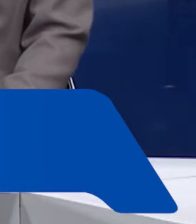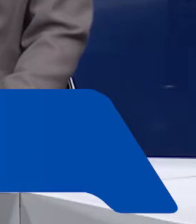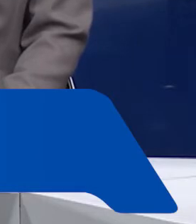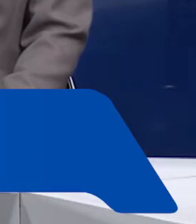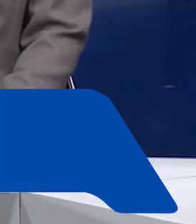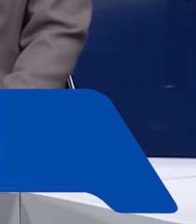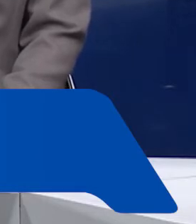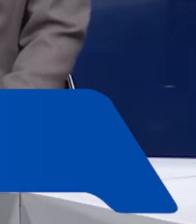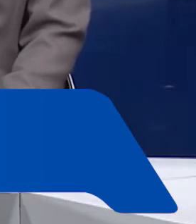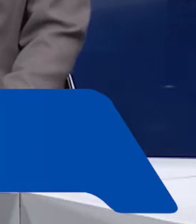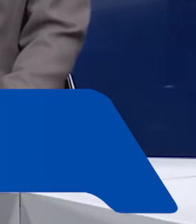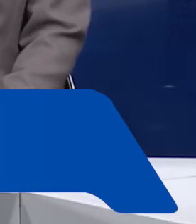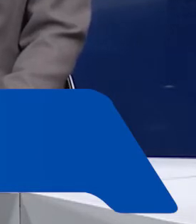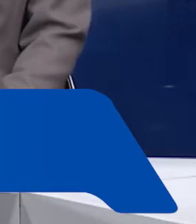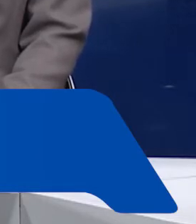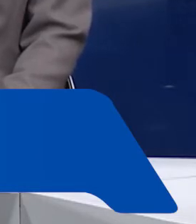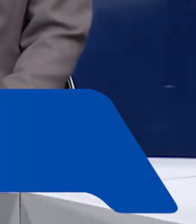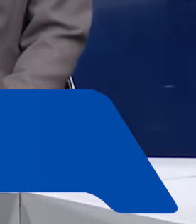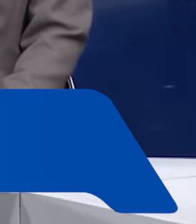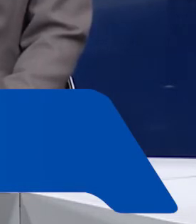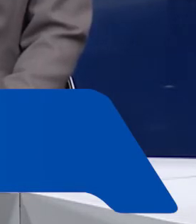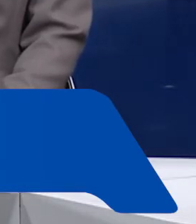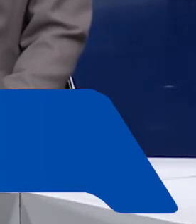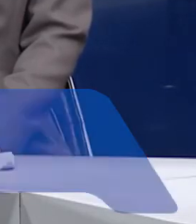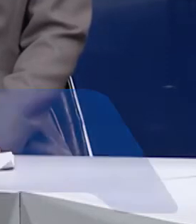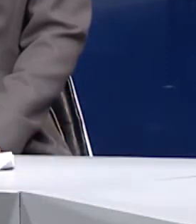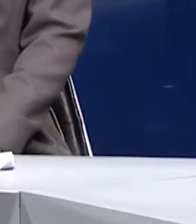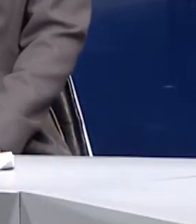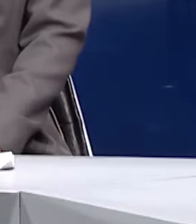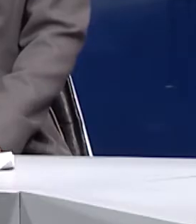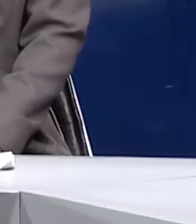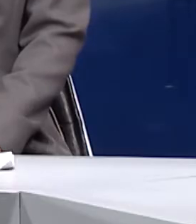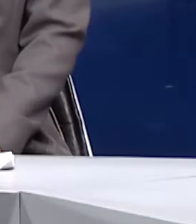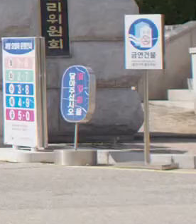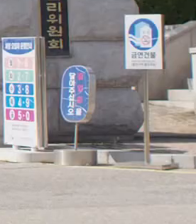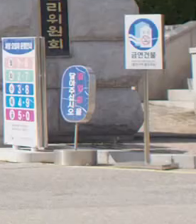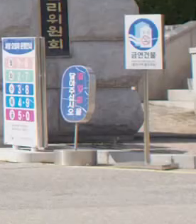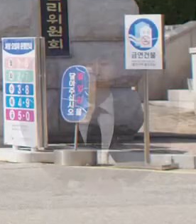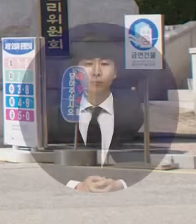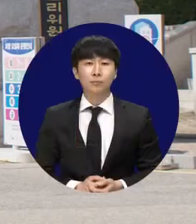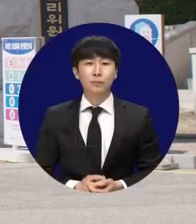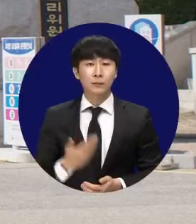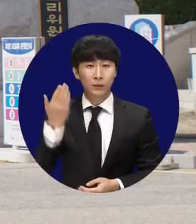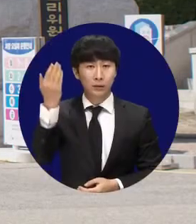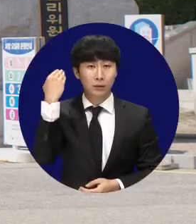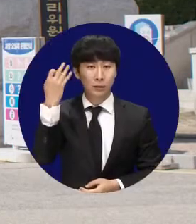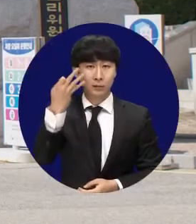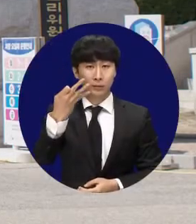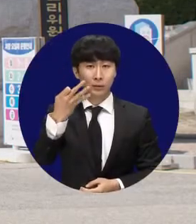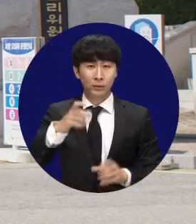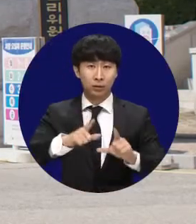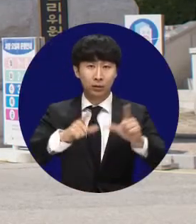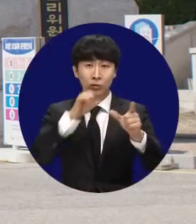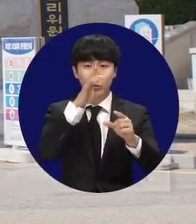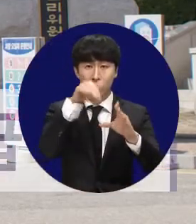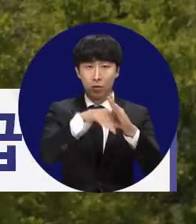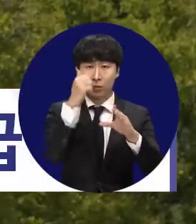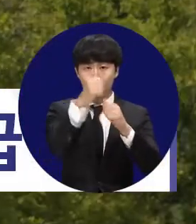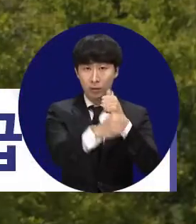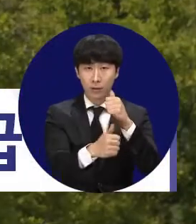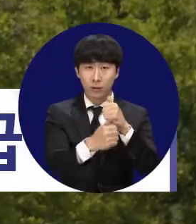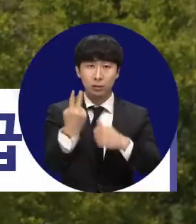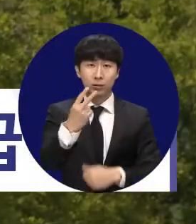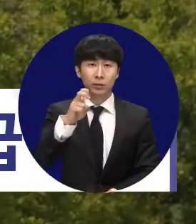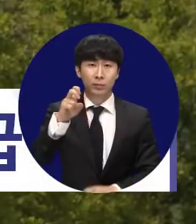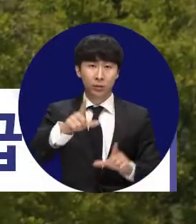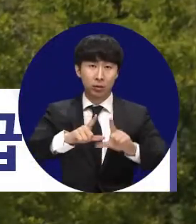모금액을 8개 정당에 지급했습니다. 자세한 지급 내역을 알려드립니다. 지난 14일 중앙선거관리위원회는